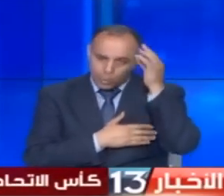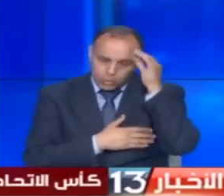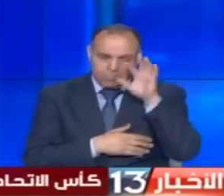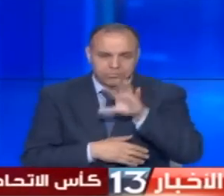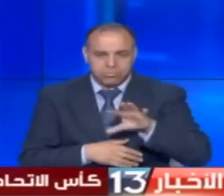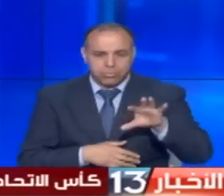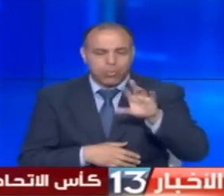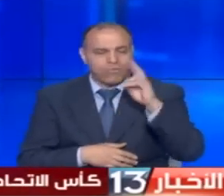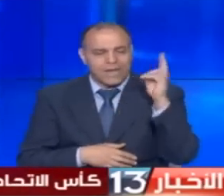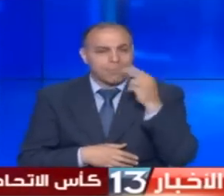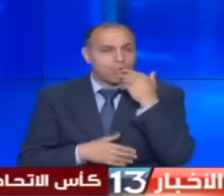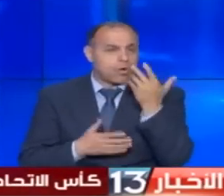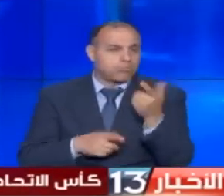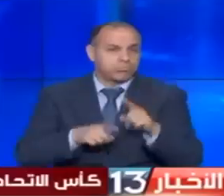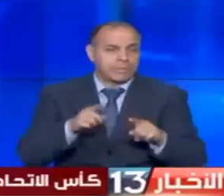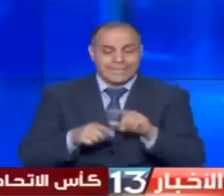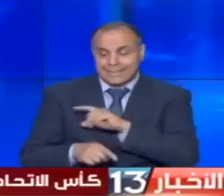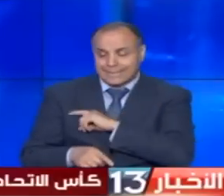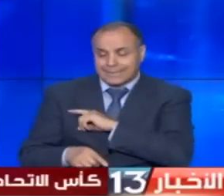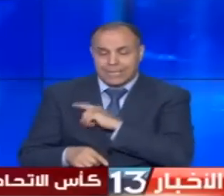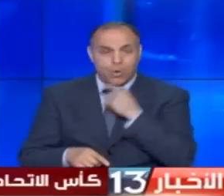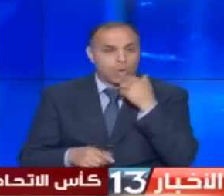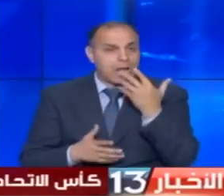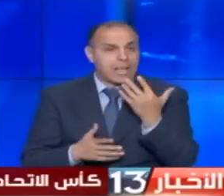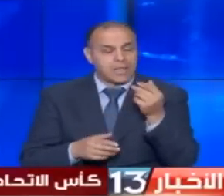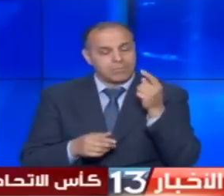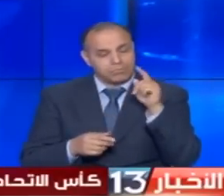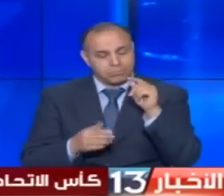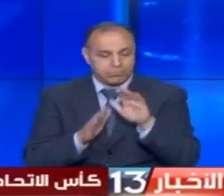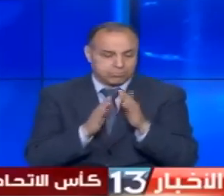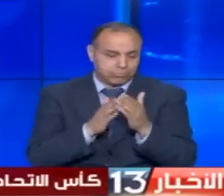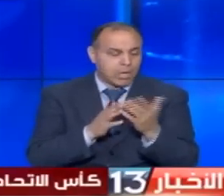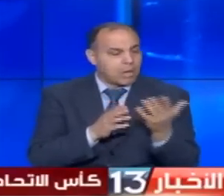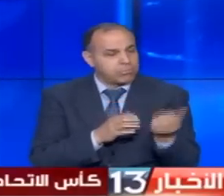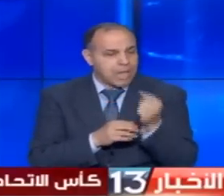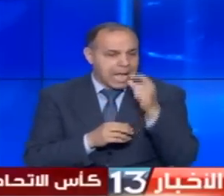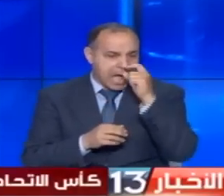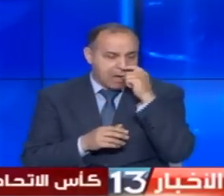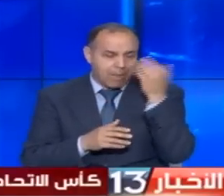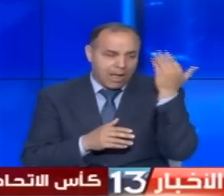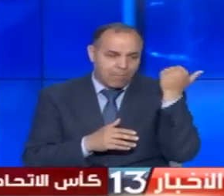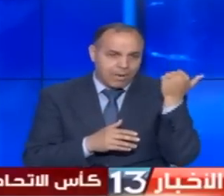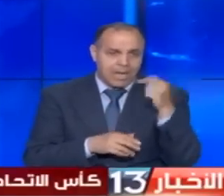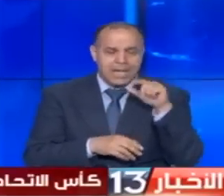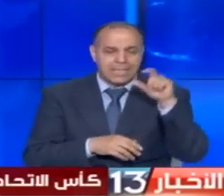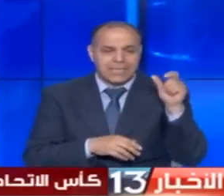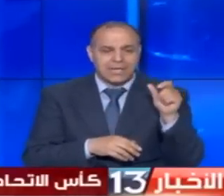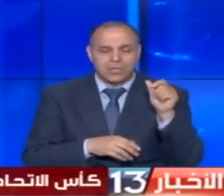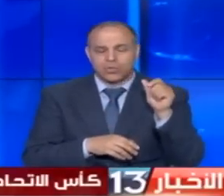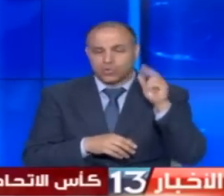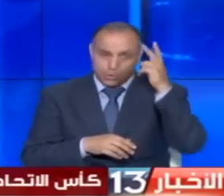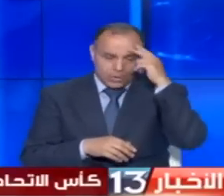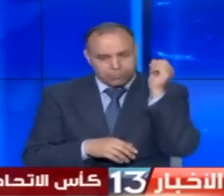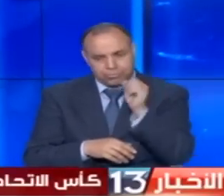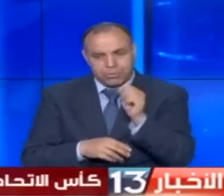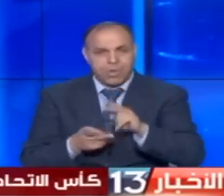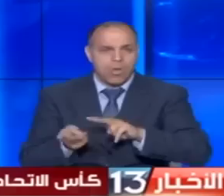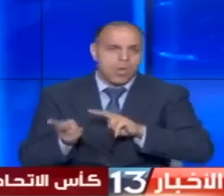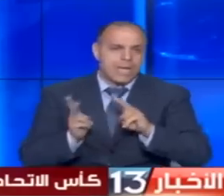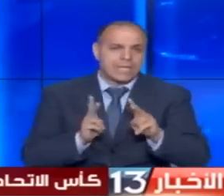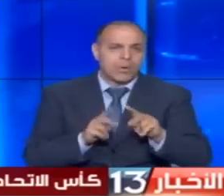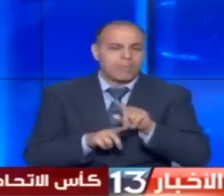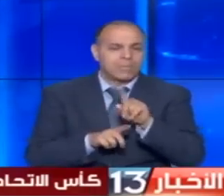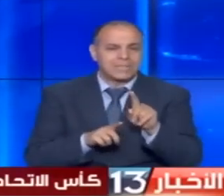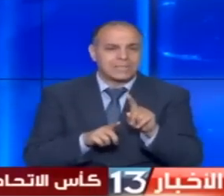والقاريه وضع النجم الساحلي امام حتميه طي صفحه التتويج العربيه على حساب الهلال السعودي والتركيز على حسم مساله